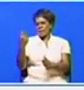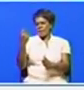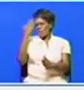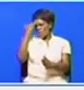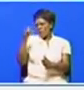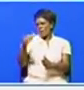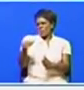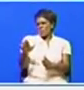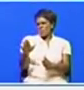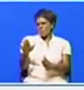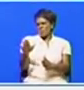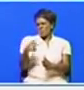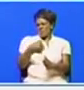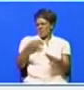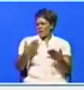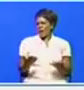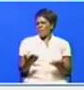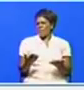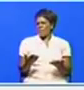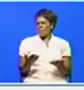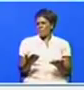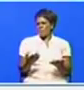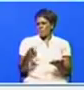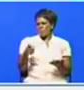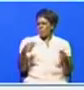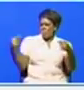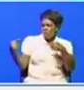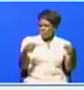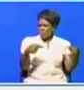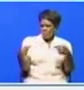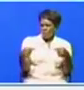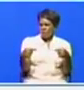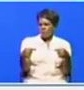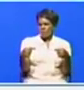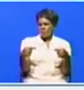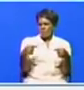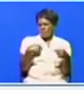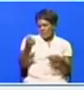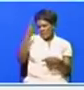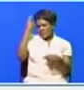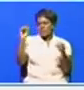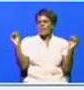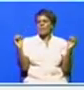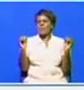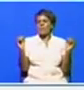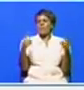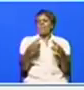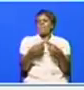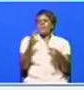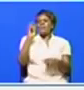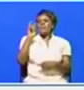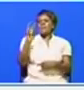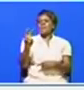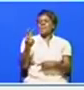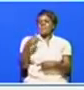nini unajisikiaje sasa huko kwenye vitani? Sikuelewa kwa nini alikuwa ananiuliza, lakini alikuwa ameona niko